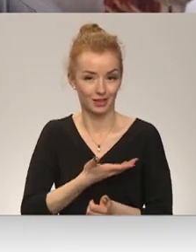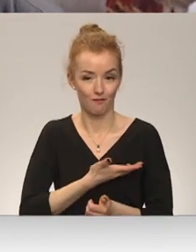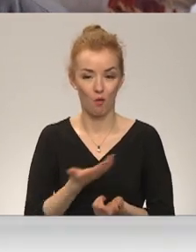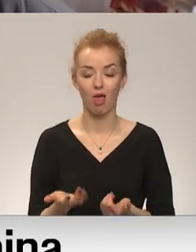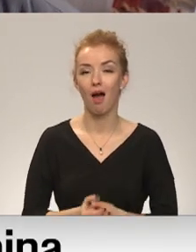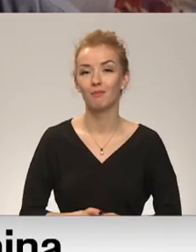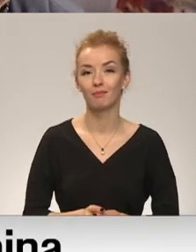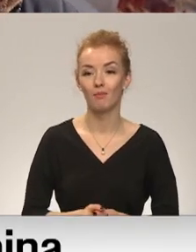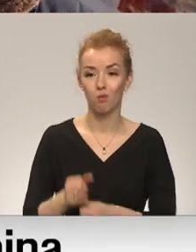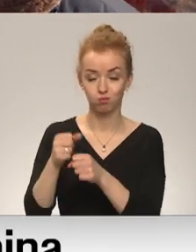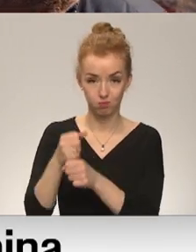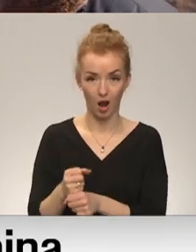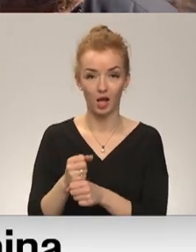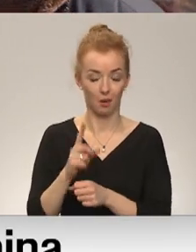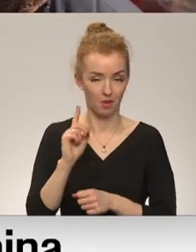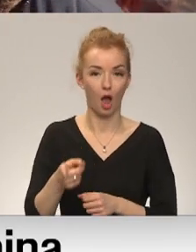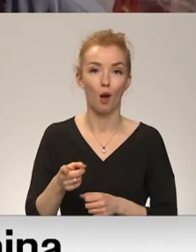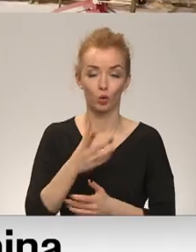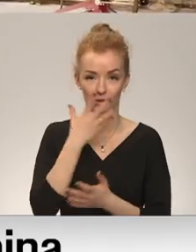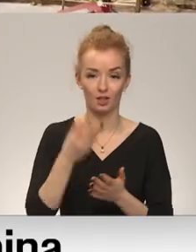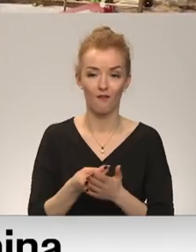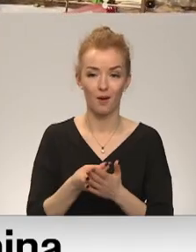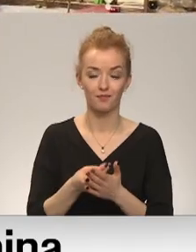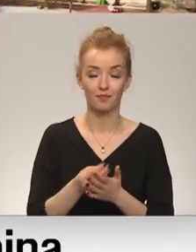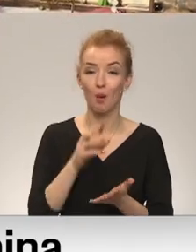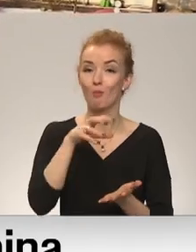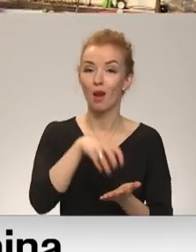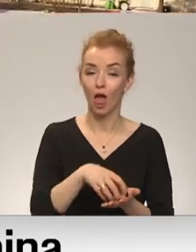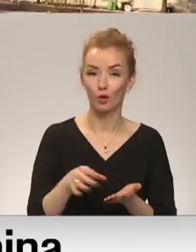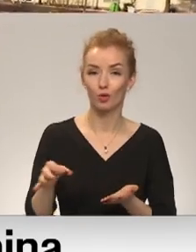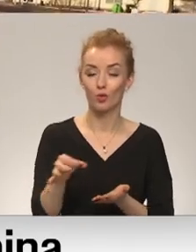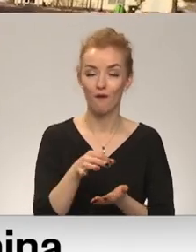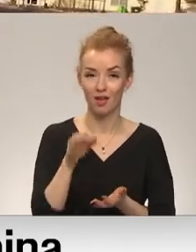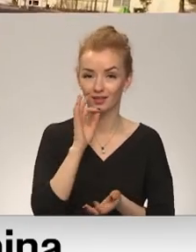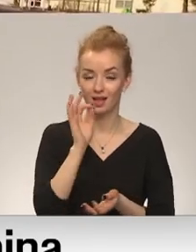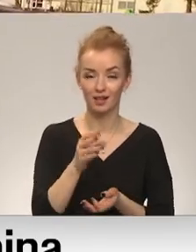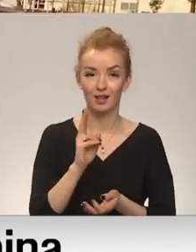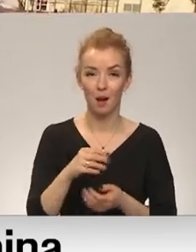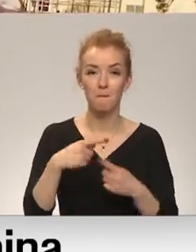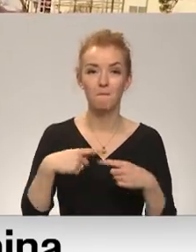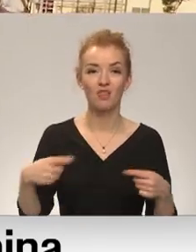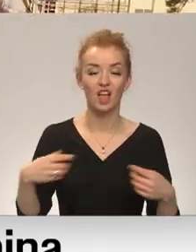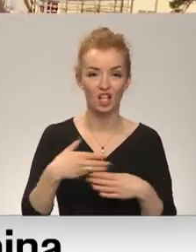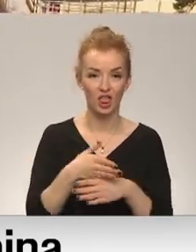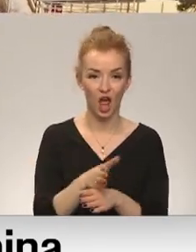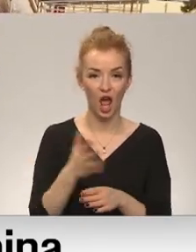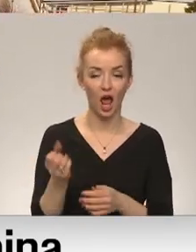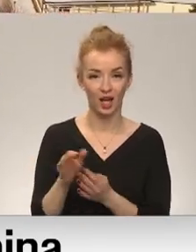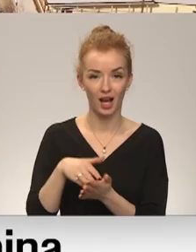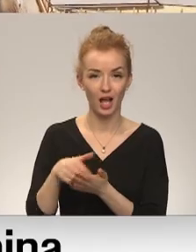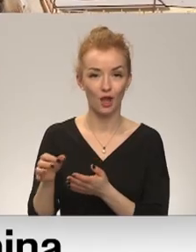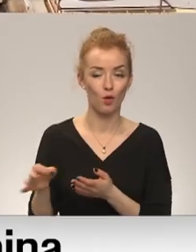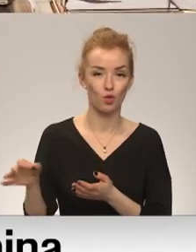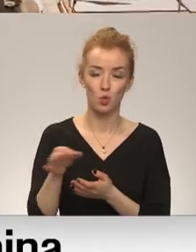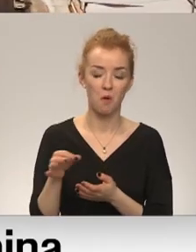Nu, pagas tam jau jābūt, protams, savām. Preiļa novadā komentē, ka man tas dalīšana ar Krāslavas novadu